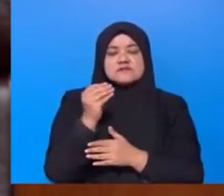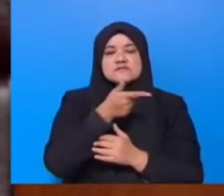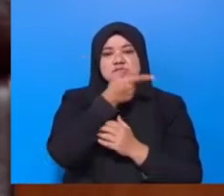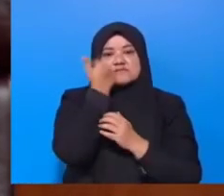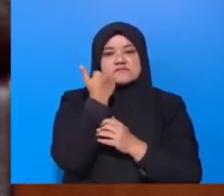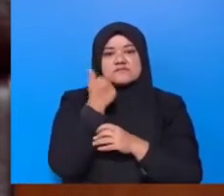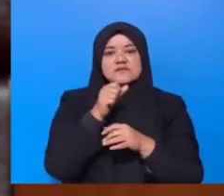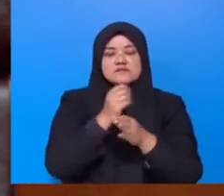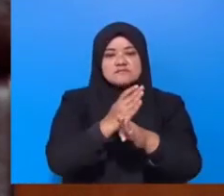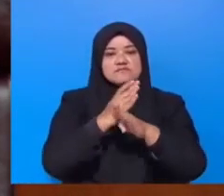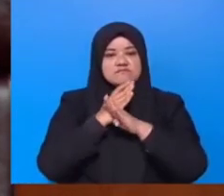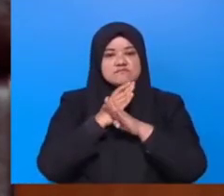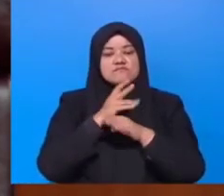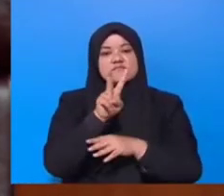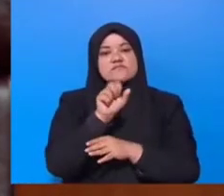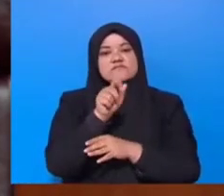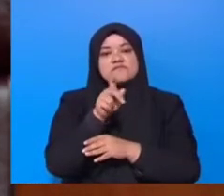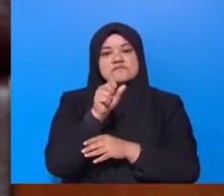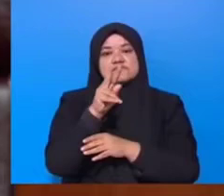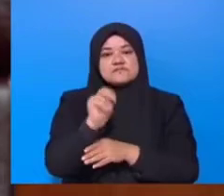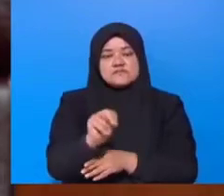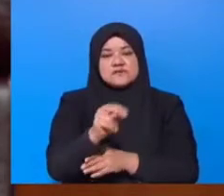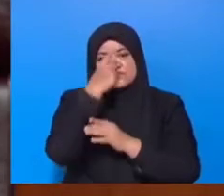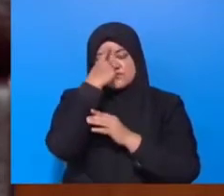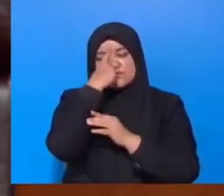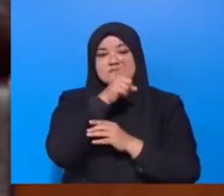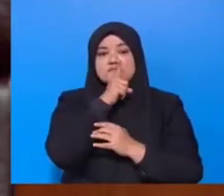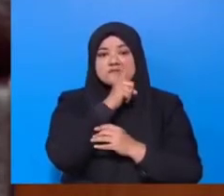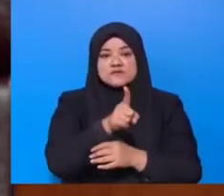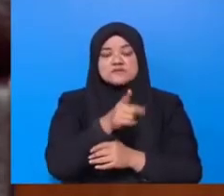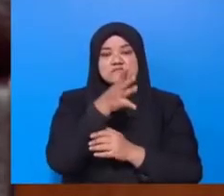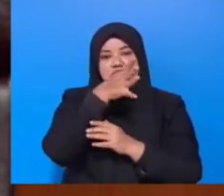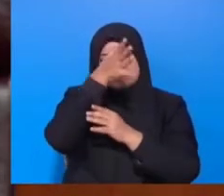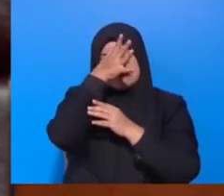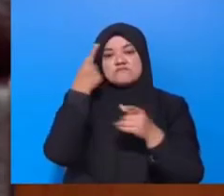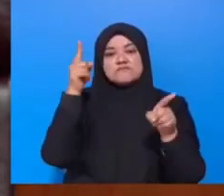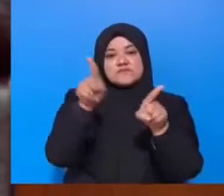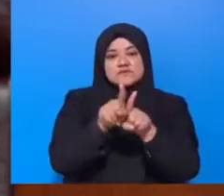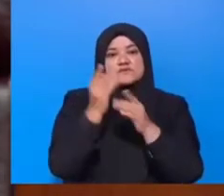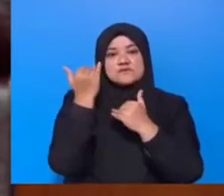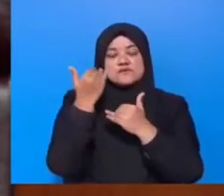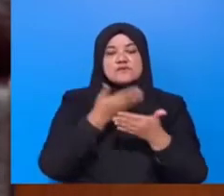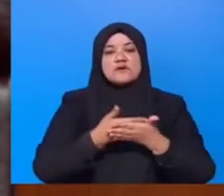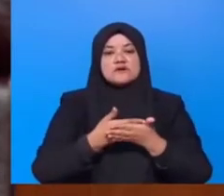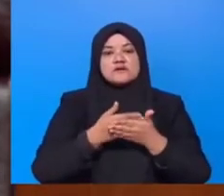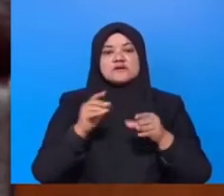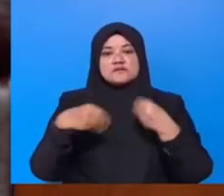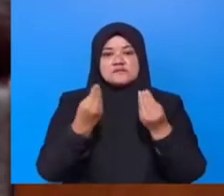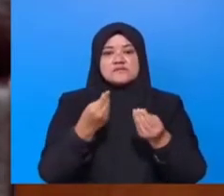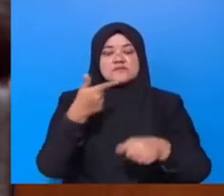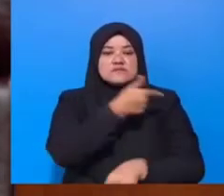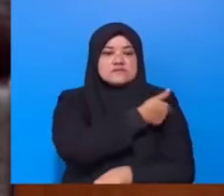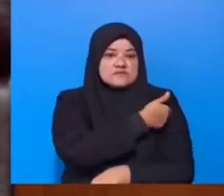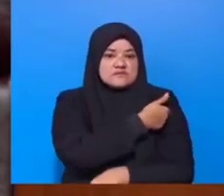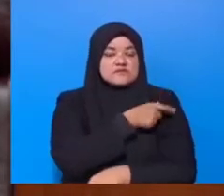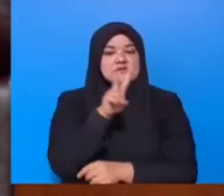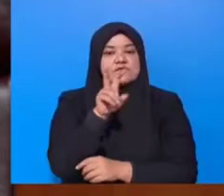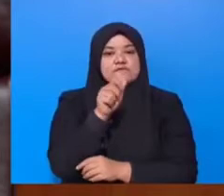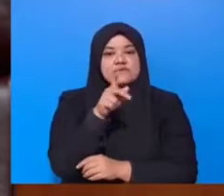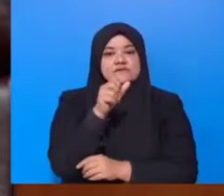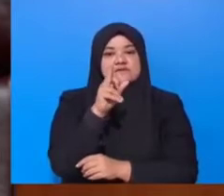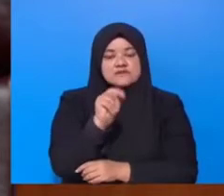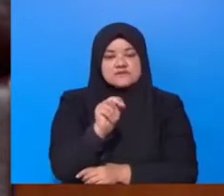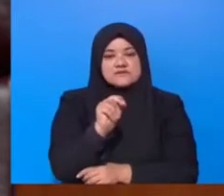menyebabkan penolakan vaksin bagi memastikan ibubapa bertujuan agar anak mereka the bridge Fanfiction